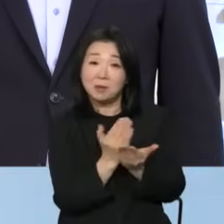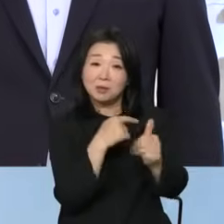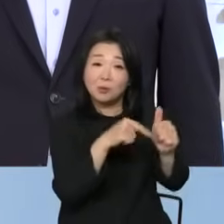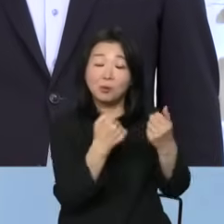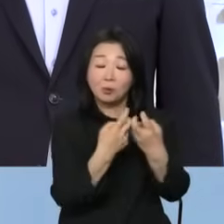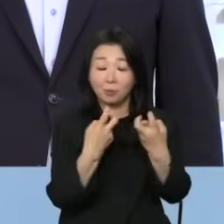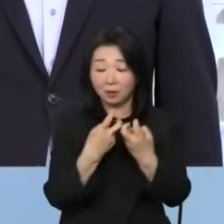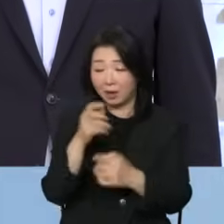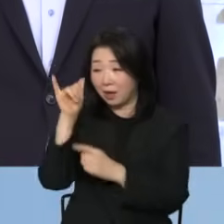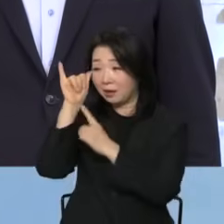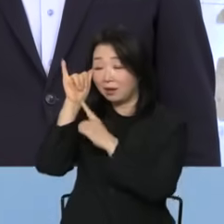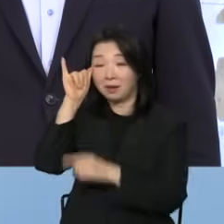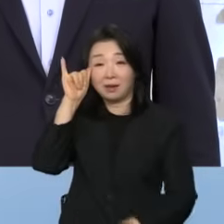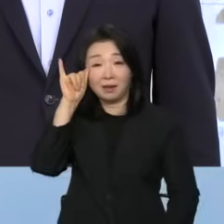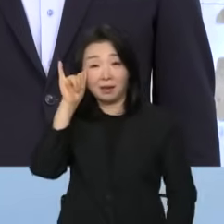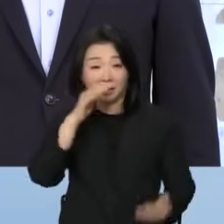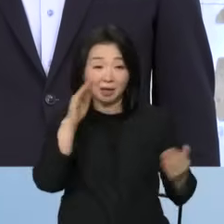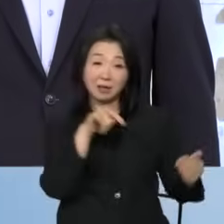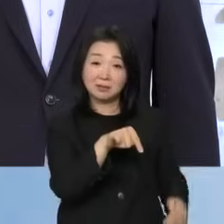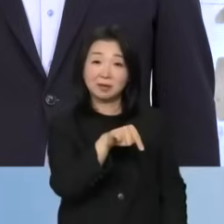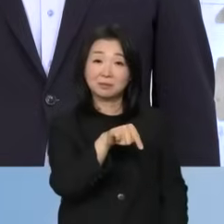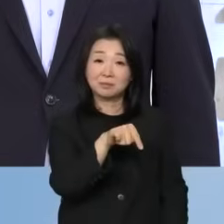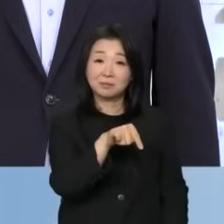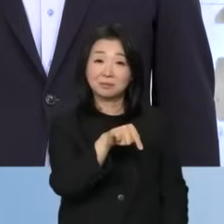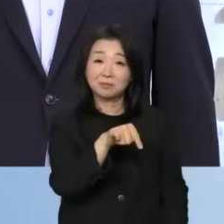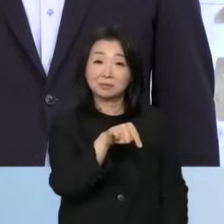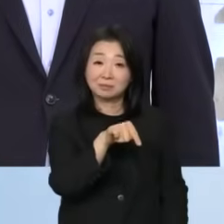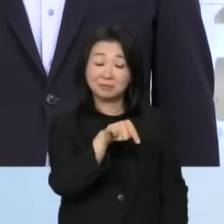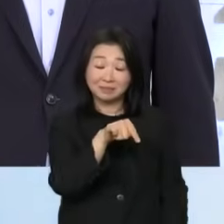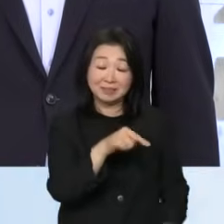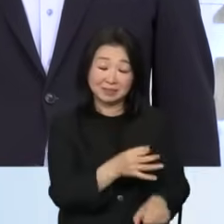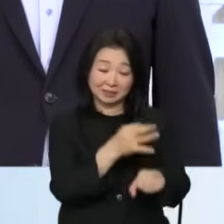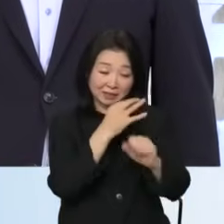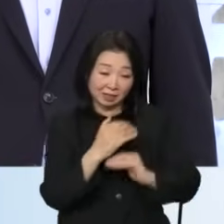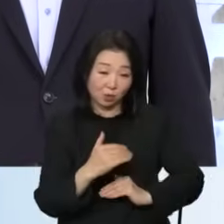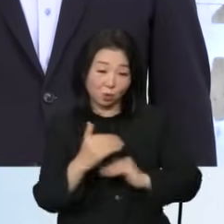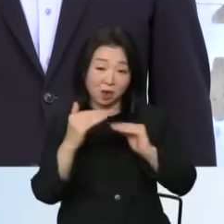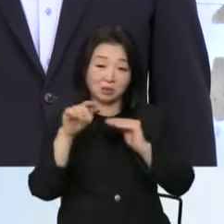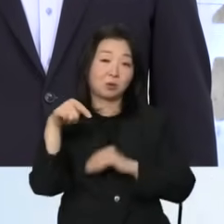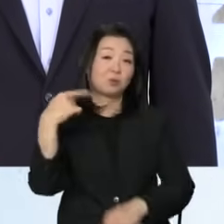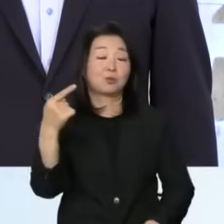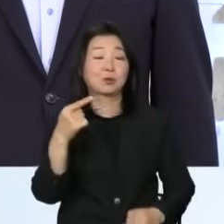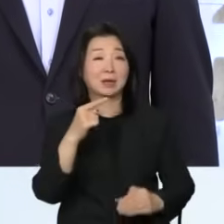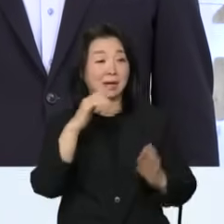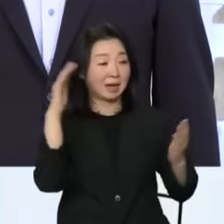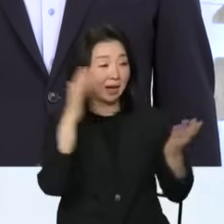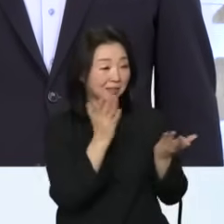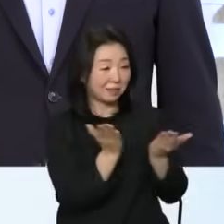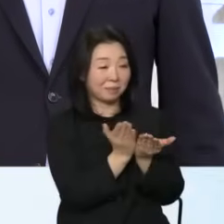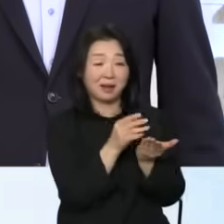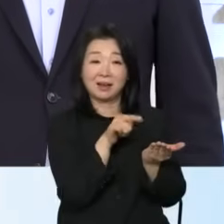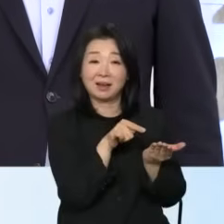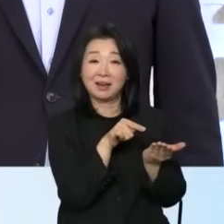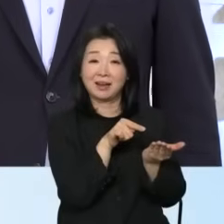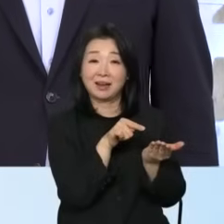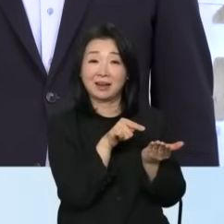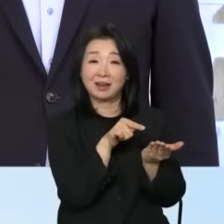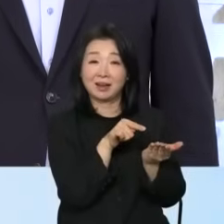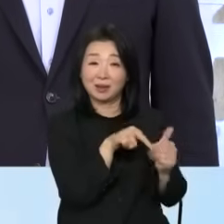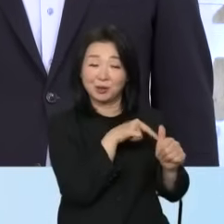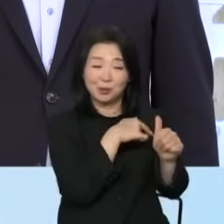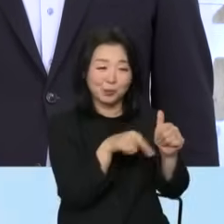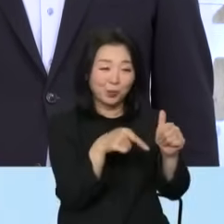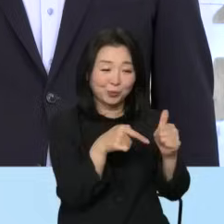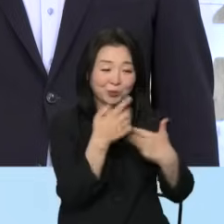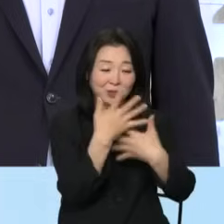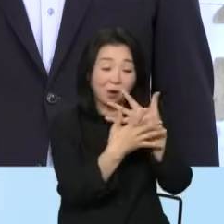학생들이 가장 간단한 이런 그 좀 과정만 거치면 그 학생 수준에 맞는 예를 들면 교육